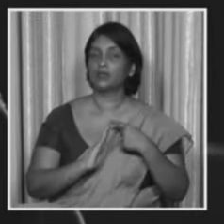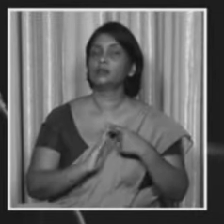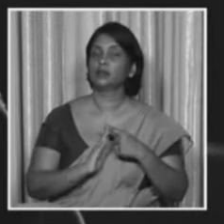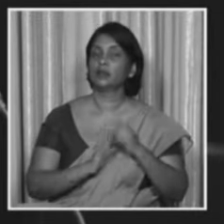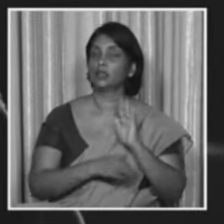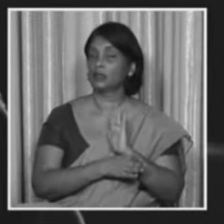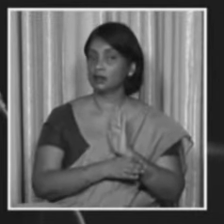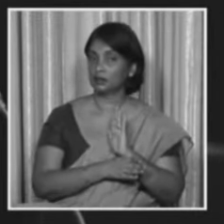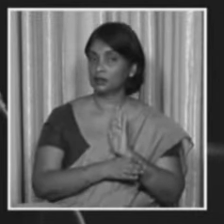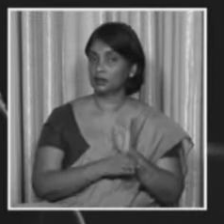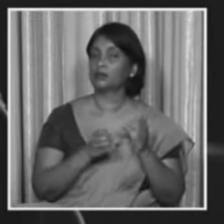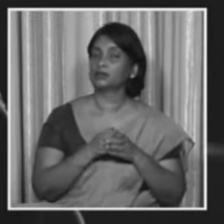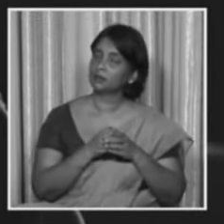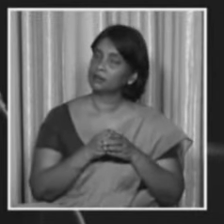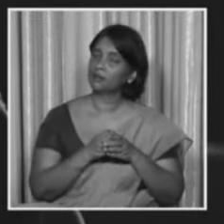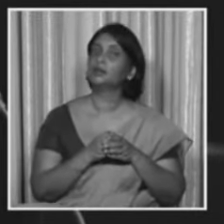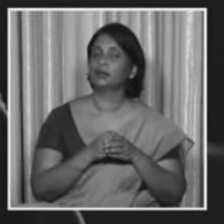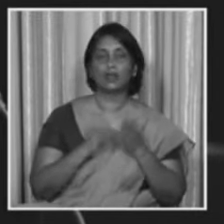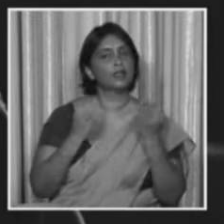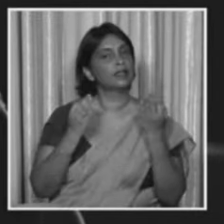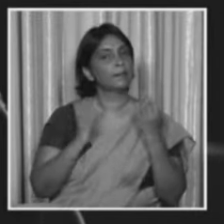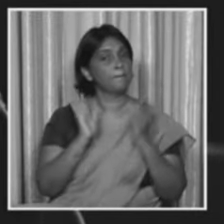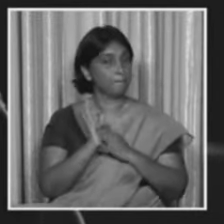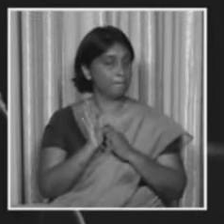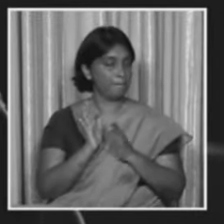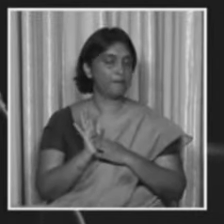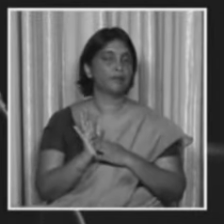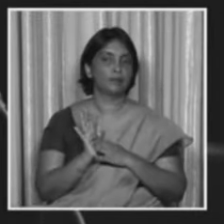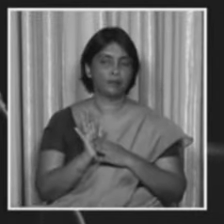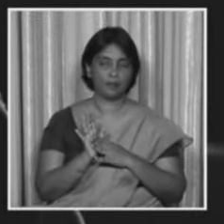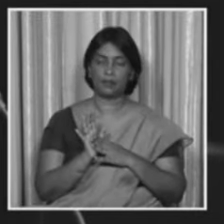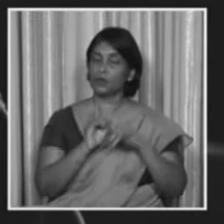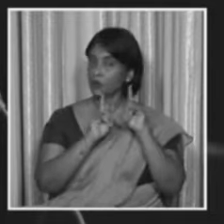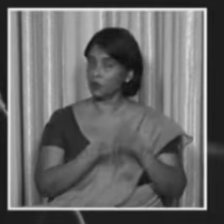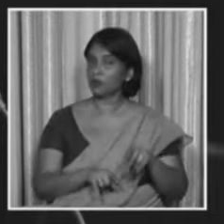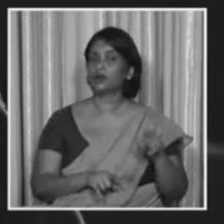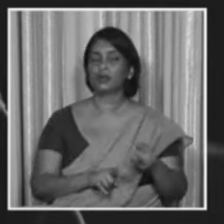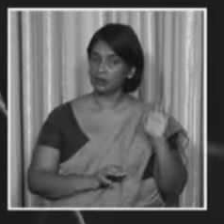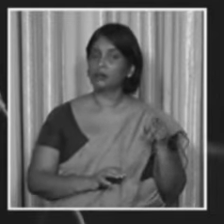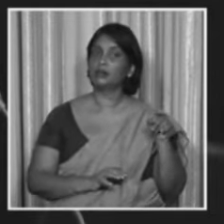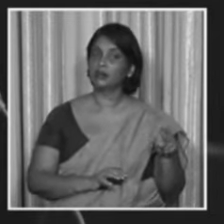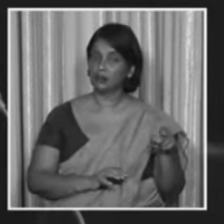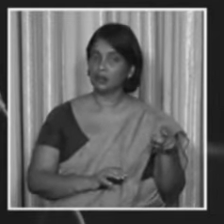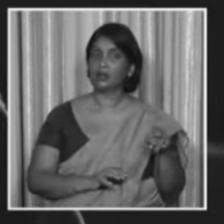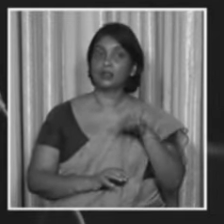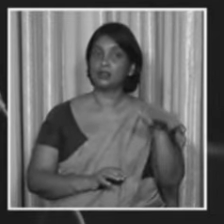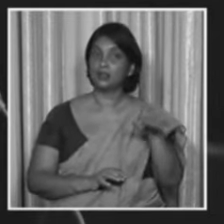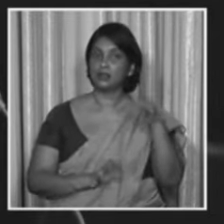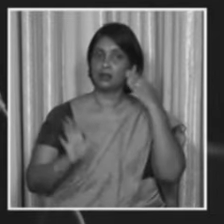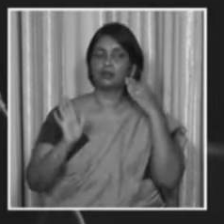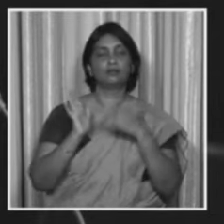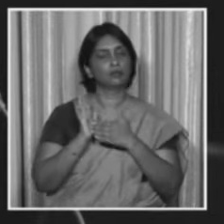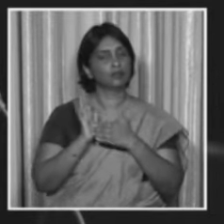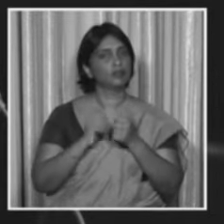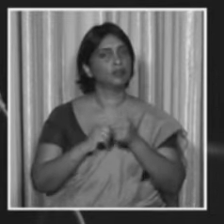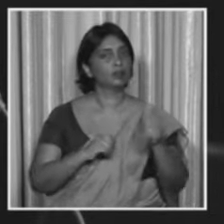என்பதை விடவும் கூடுதலாக ஸ்ரீலங்கா முஸ்லிம் காங்கிரஸின் உறுப்பினர் இந்த பதவியைத்தான் பார்க்க முடியும். எனவே தன்னுடைய